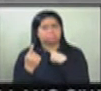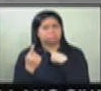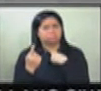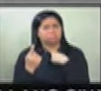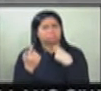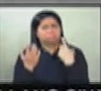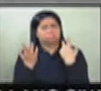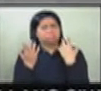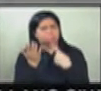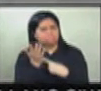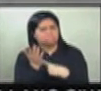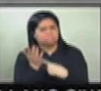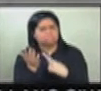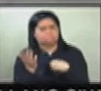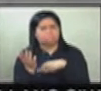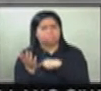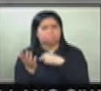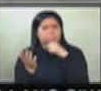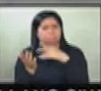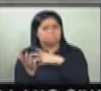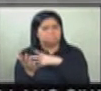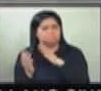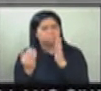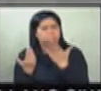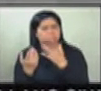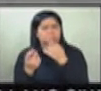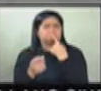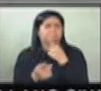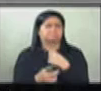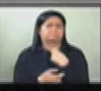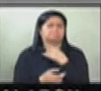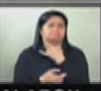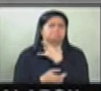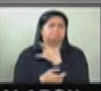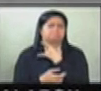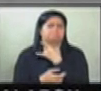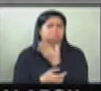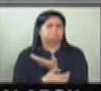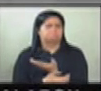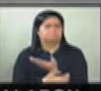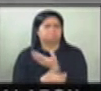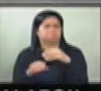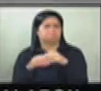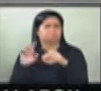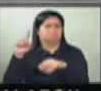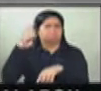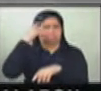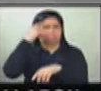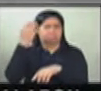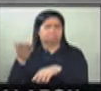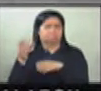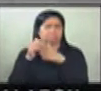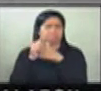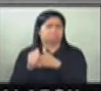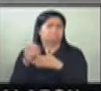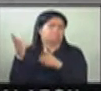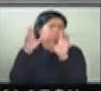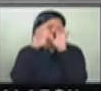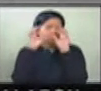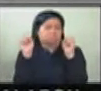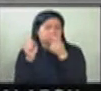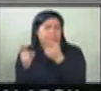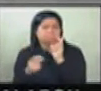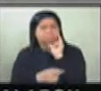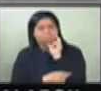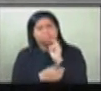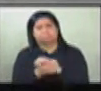na ang ating kababaihan ay binabastos ng mga nasa pamahalaan na pinamumunuan na nga ng presidente